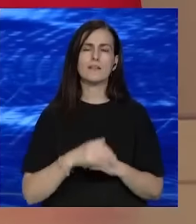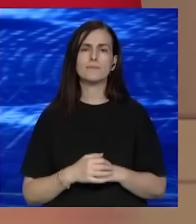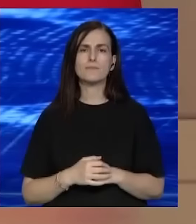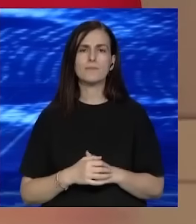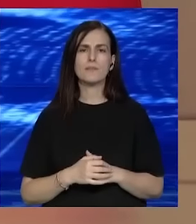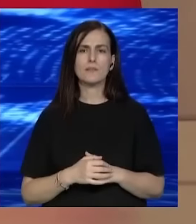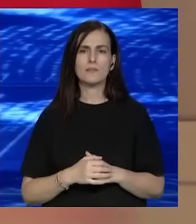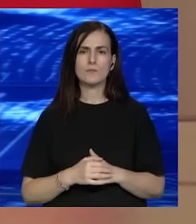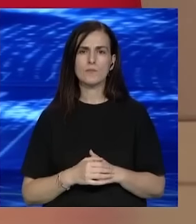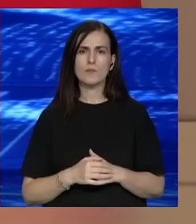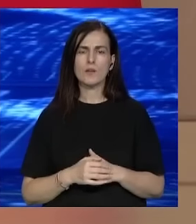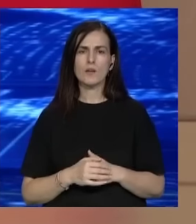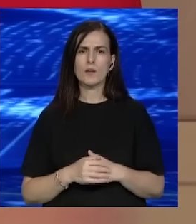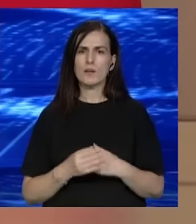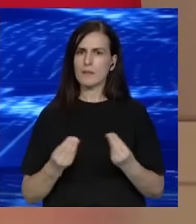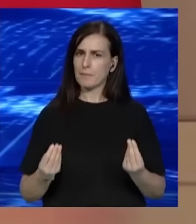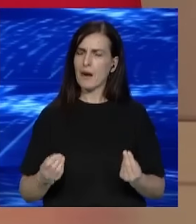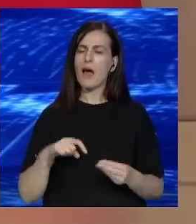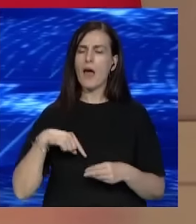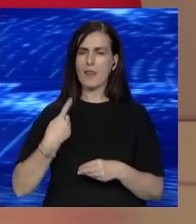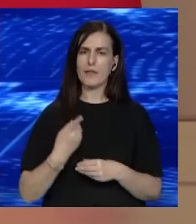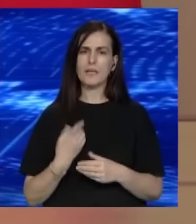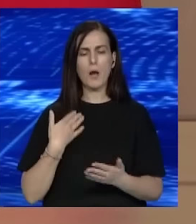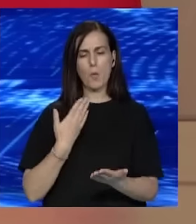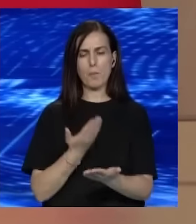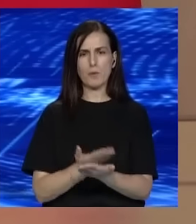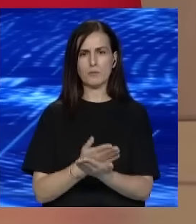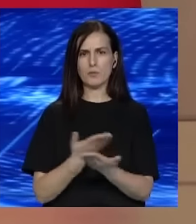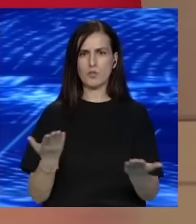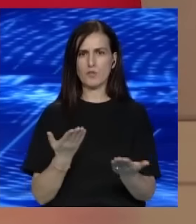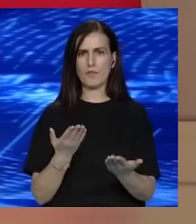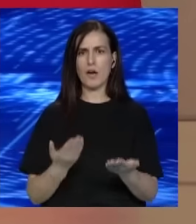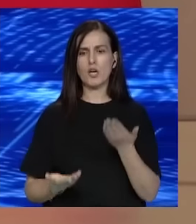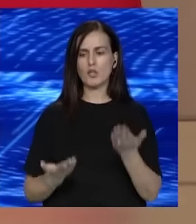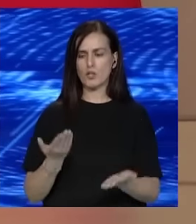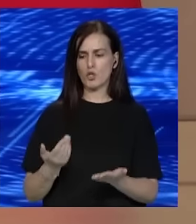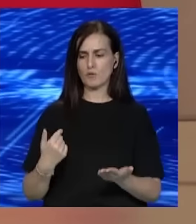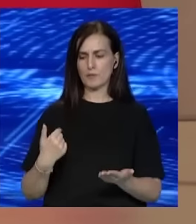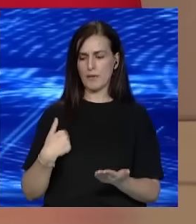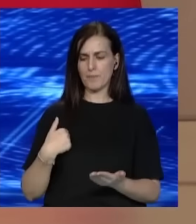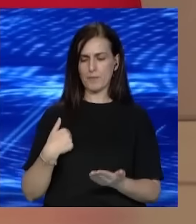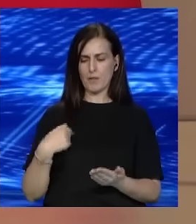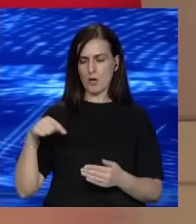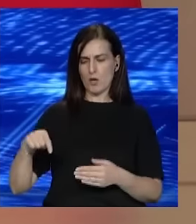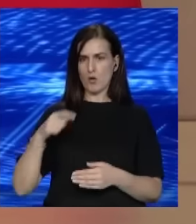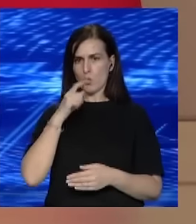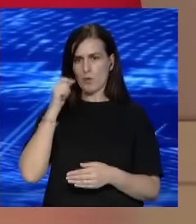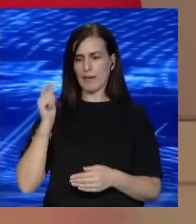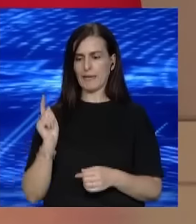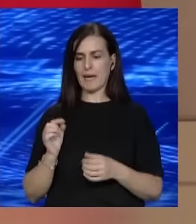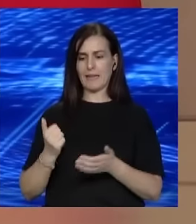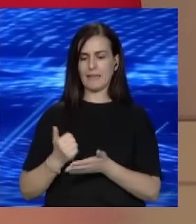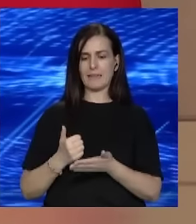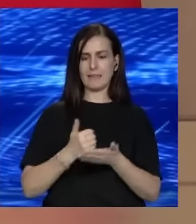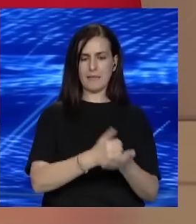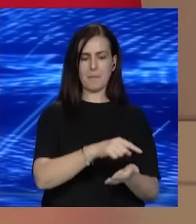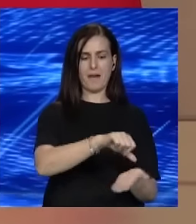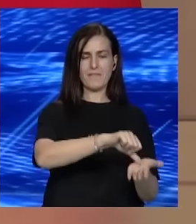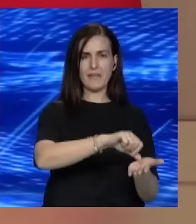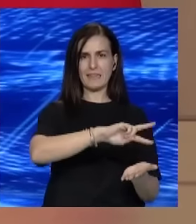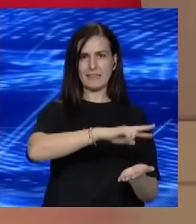bërthamore. Versioni i përditësuar i dokumentit propozon që sulmet ndaj Rusisë nga një vend jo bërthamor me mbështetjen e një fuqie bërthamore të konsiderohen si